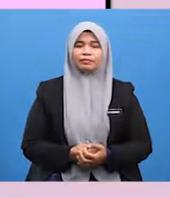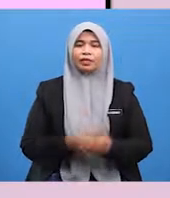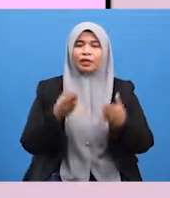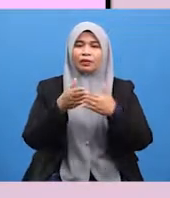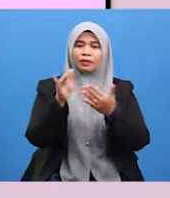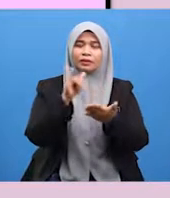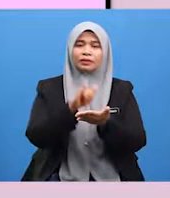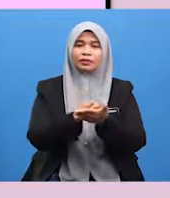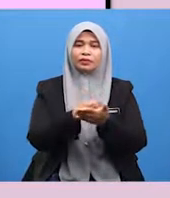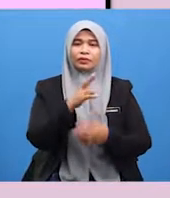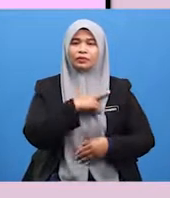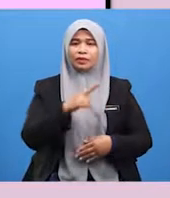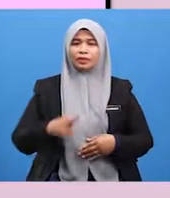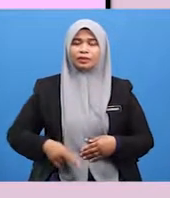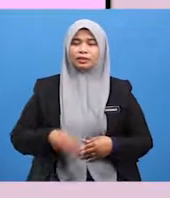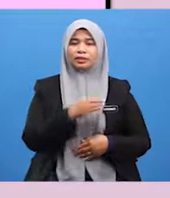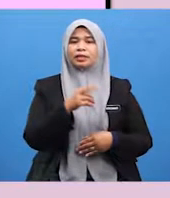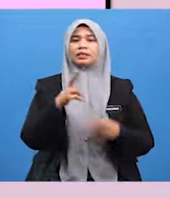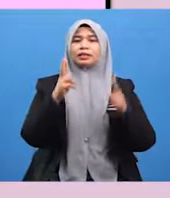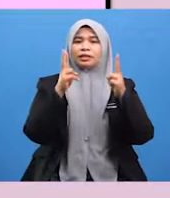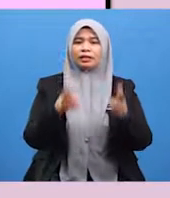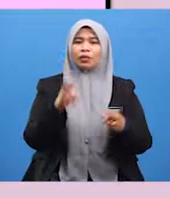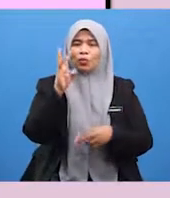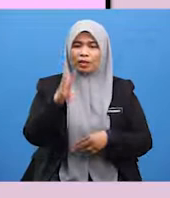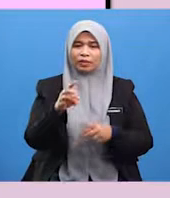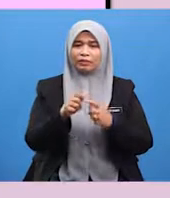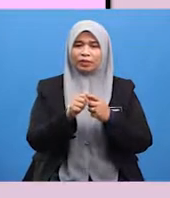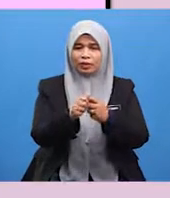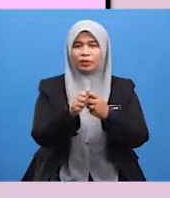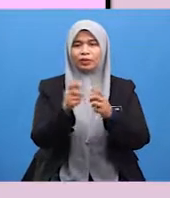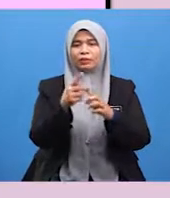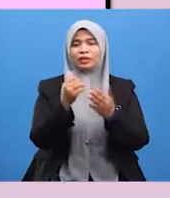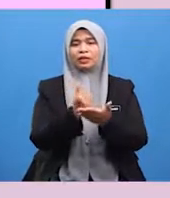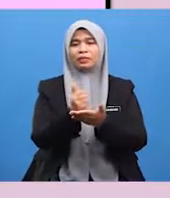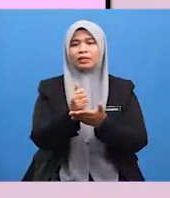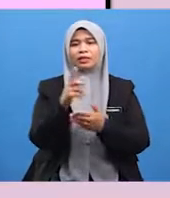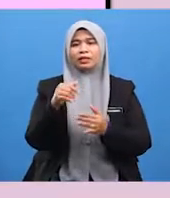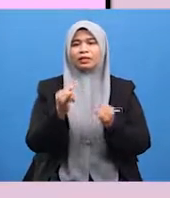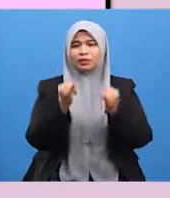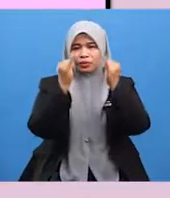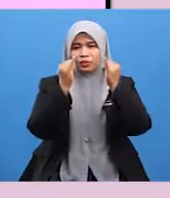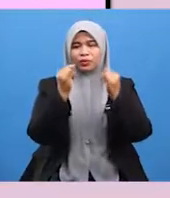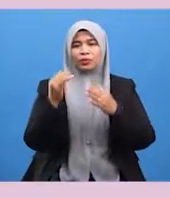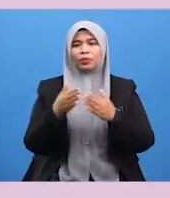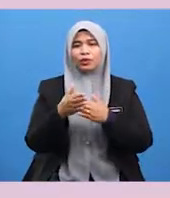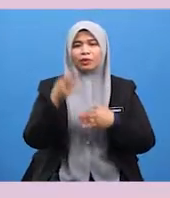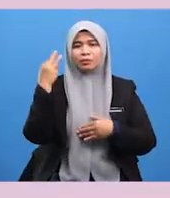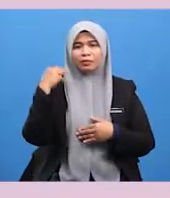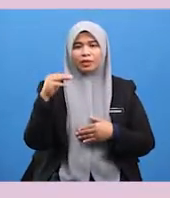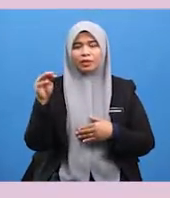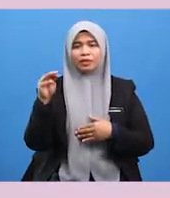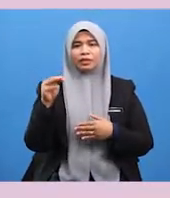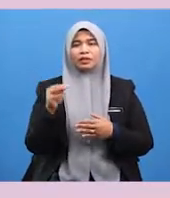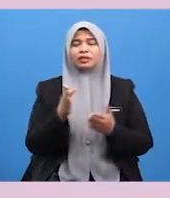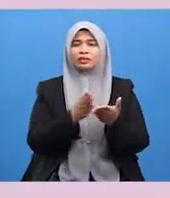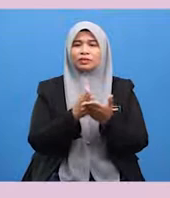Oleh itu, raja dan rakyat wajib patuh kepada amanah yang dijunjung oleh mereka.